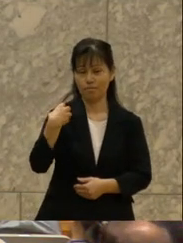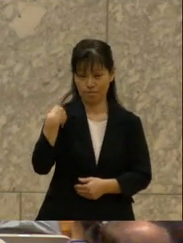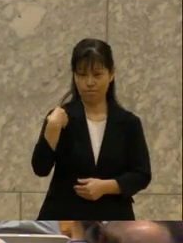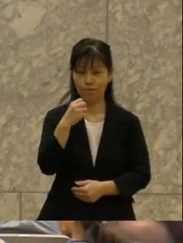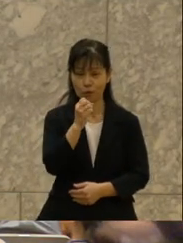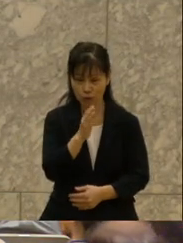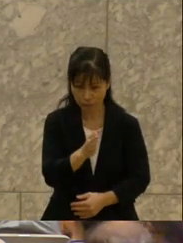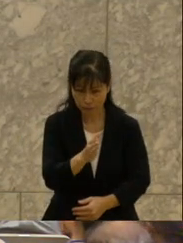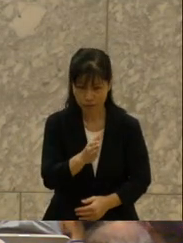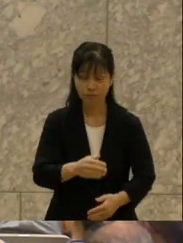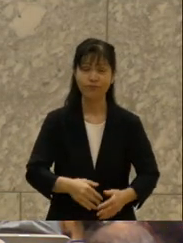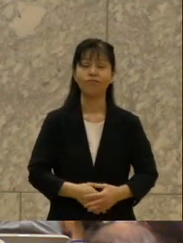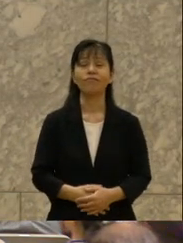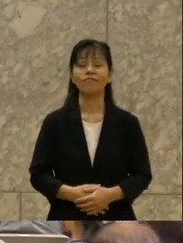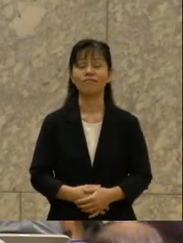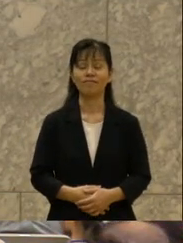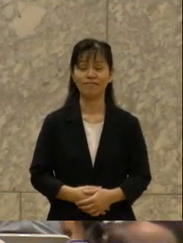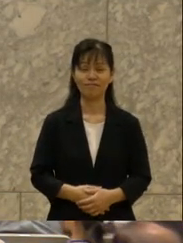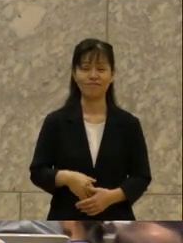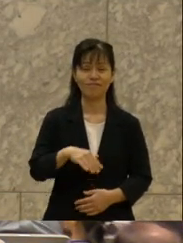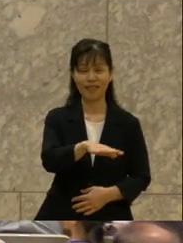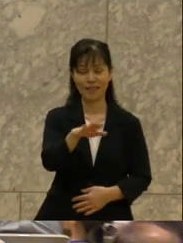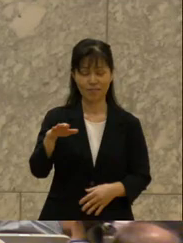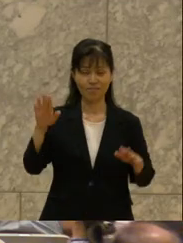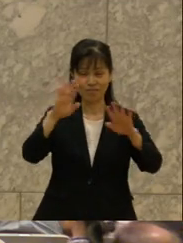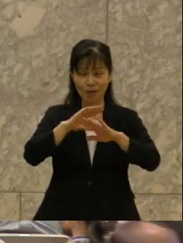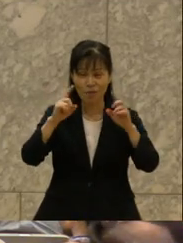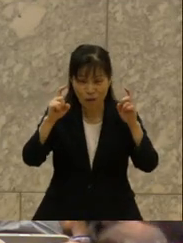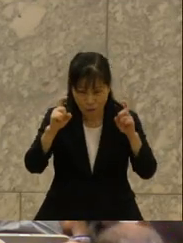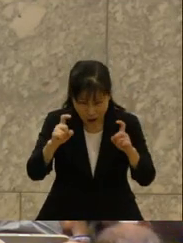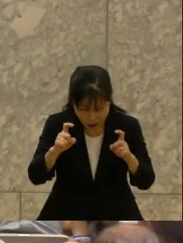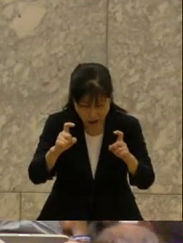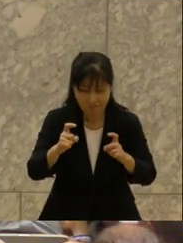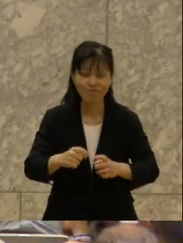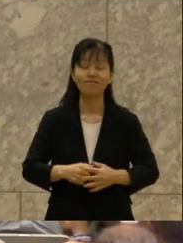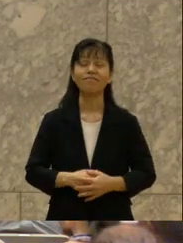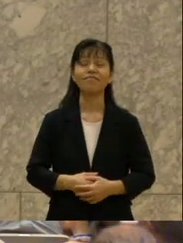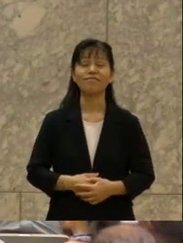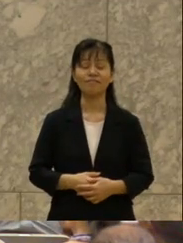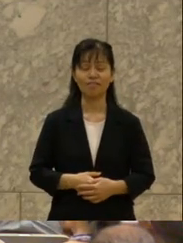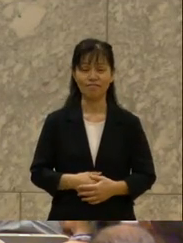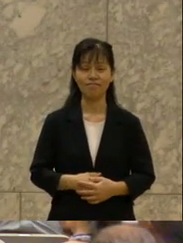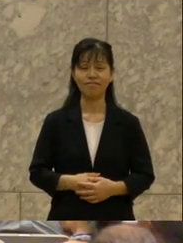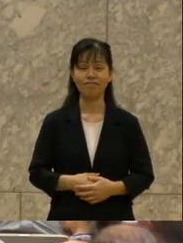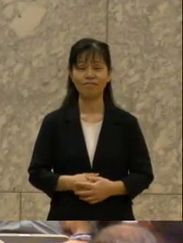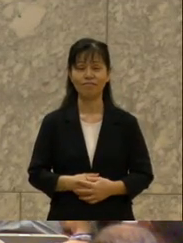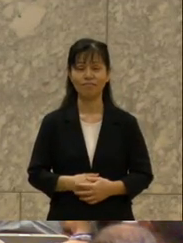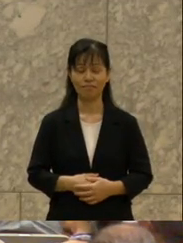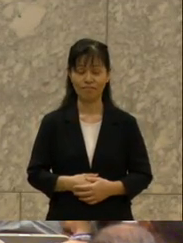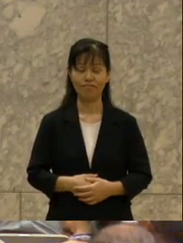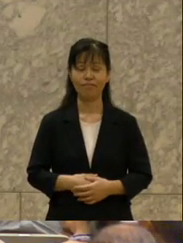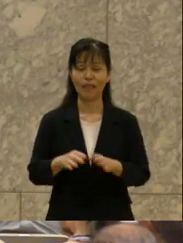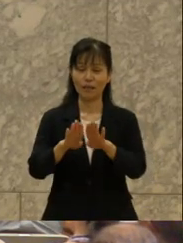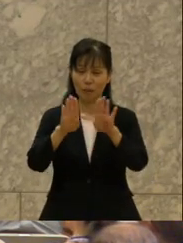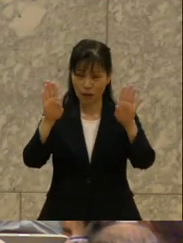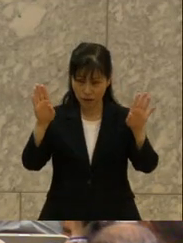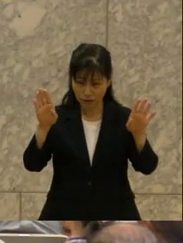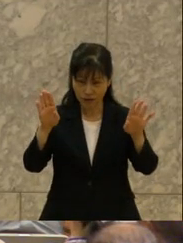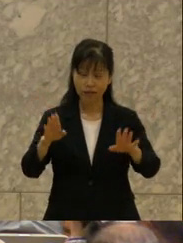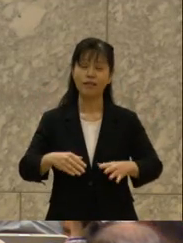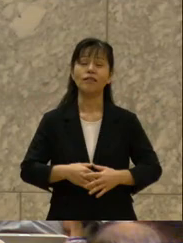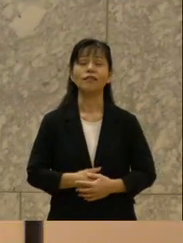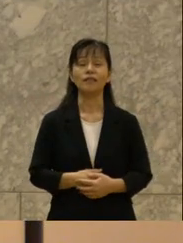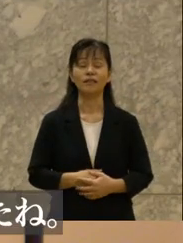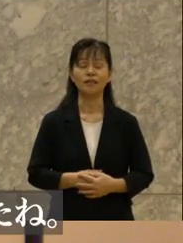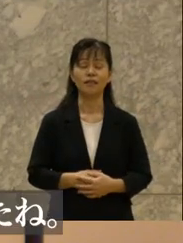よろしくお願いいたします皆さんこんばんはようこそおいでくださいましたそれではですね早速始めてまいりたいという